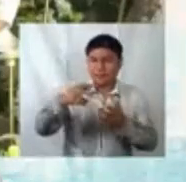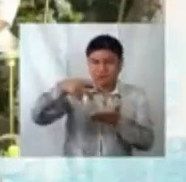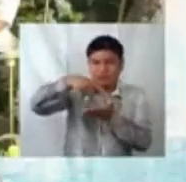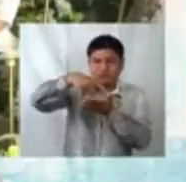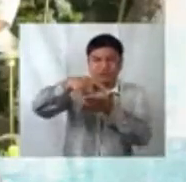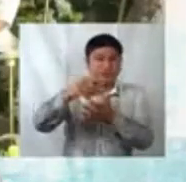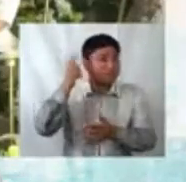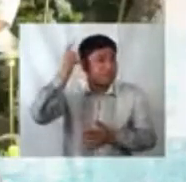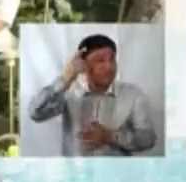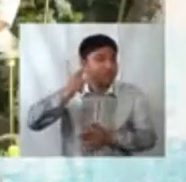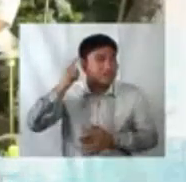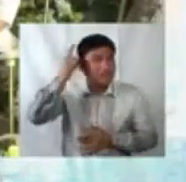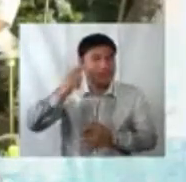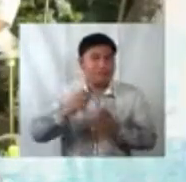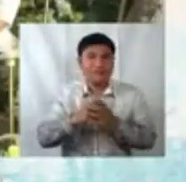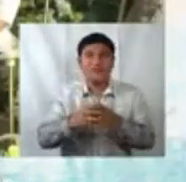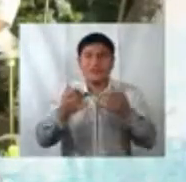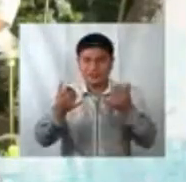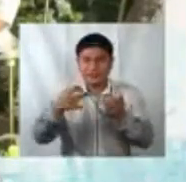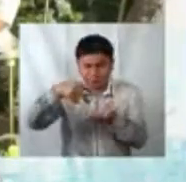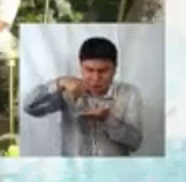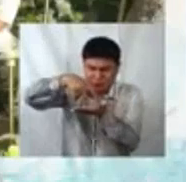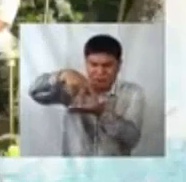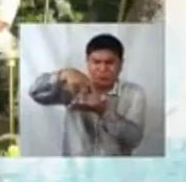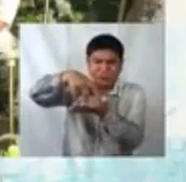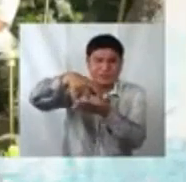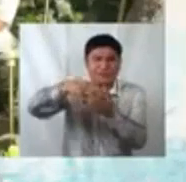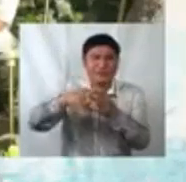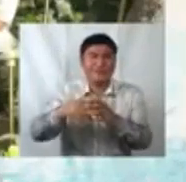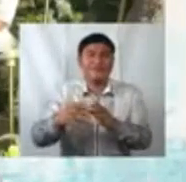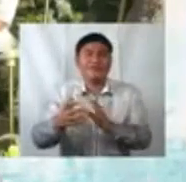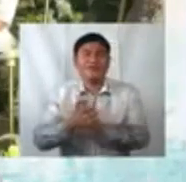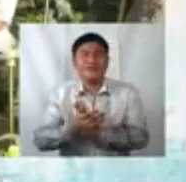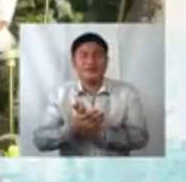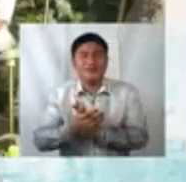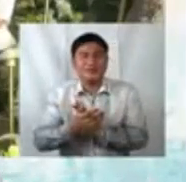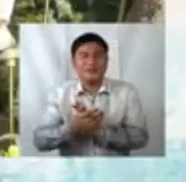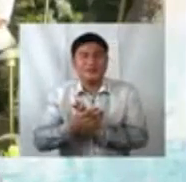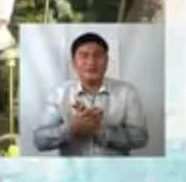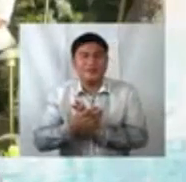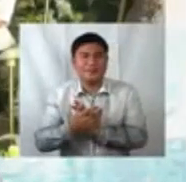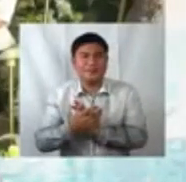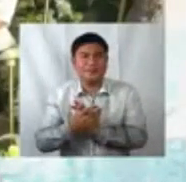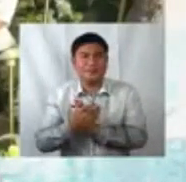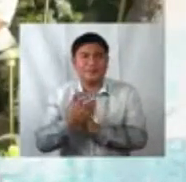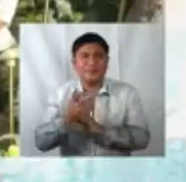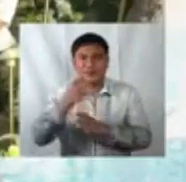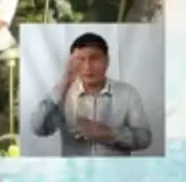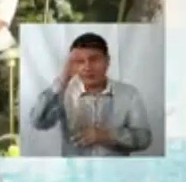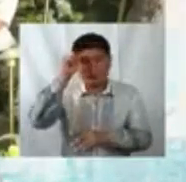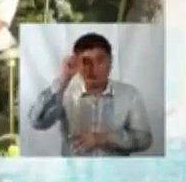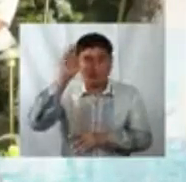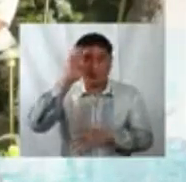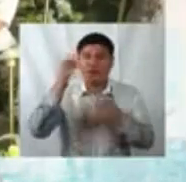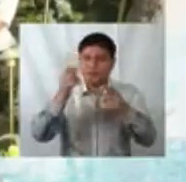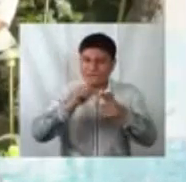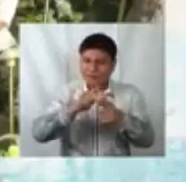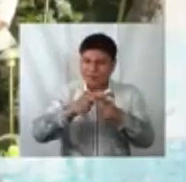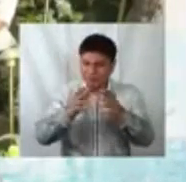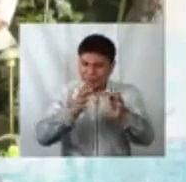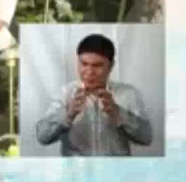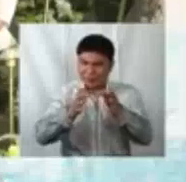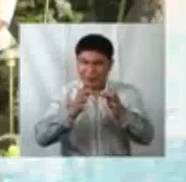yung pagtindig ni Bonifacio, no? Pinaliwanag din dito ang kahulugan ng ating watawat, no?